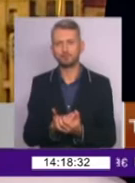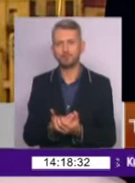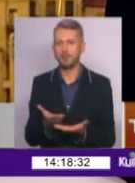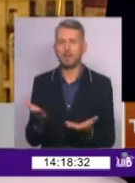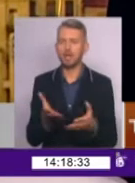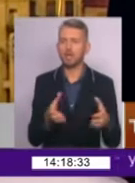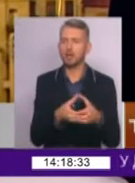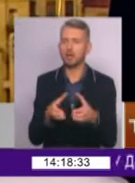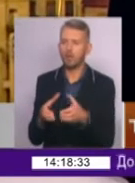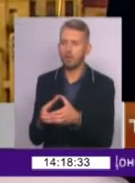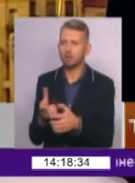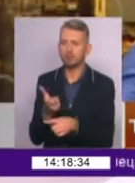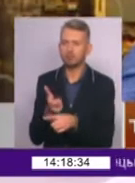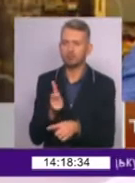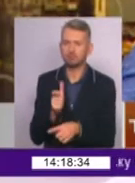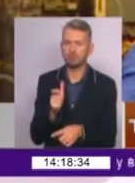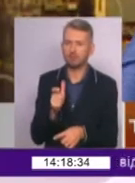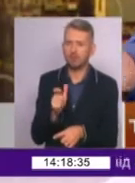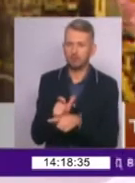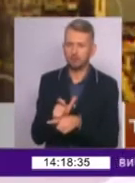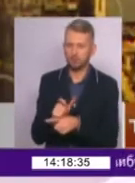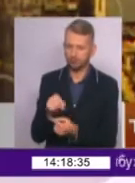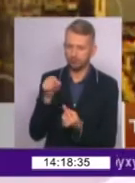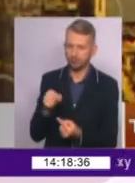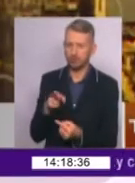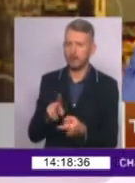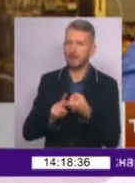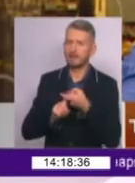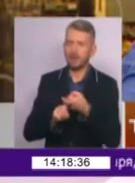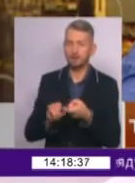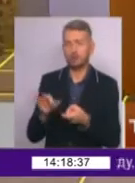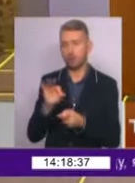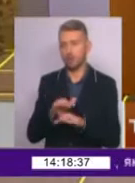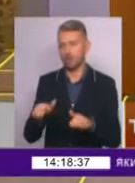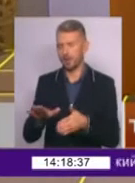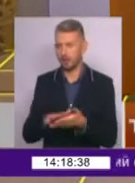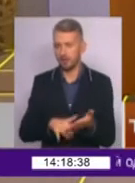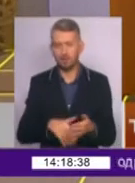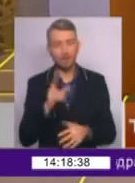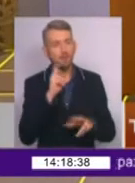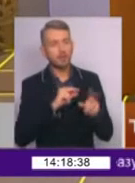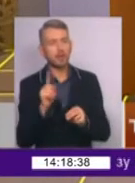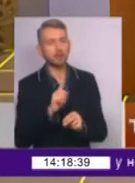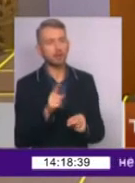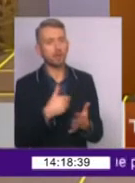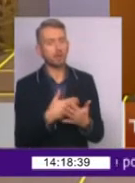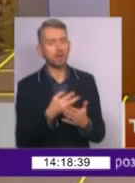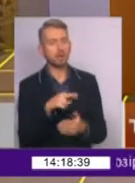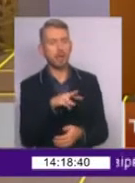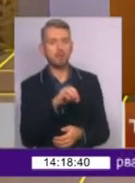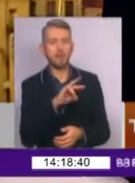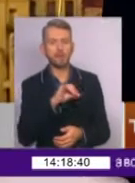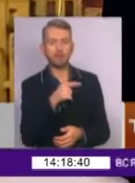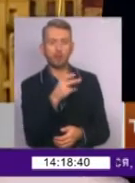категорії найбільш сприятливі до зараження і про дітей якраз далі. Значить, вважається, що, наприклад, для